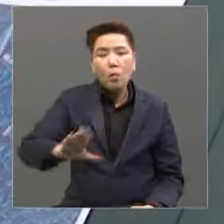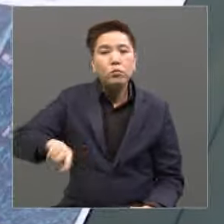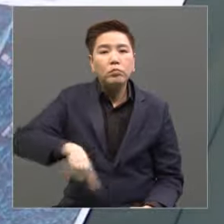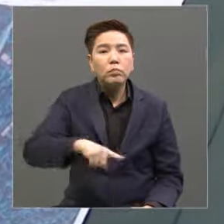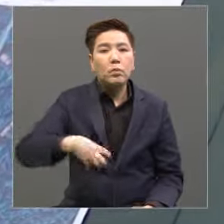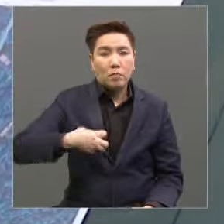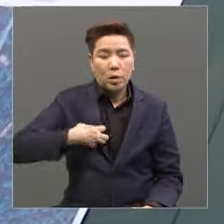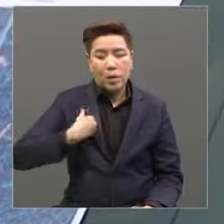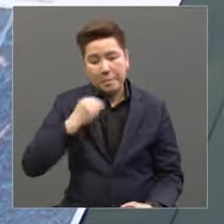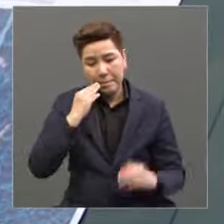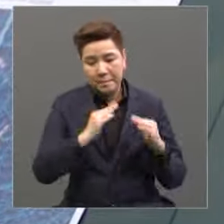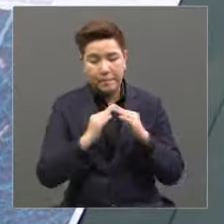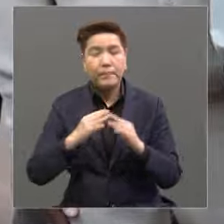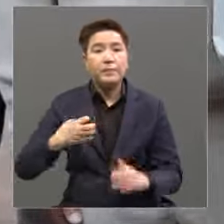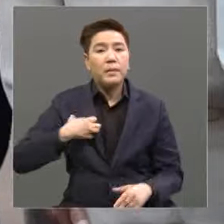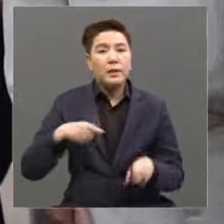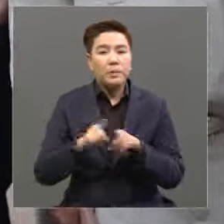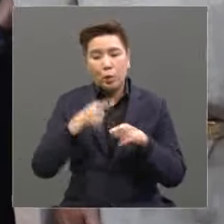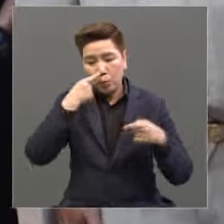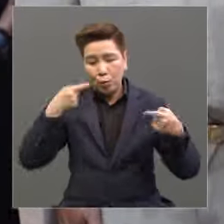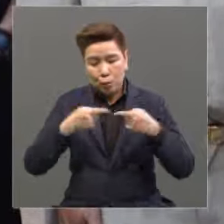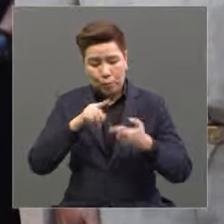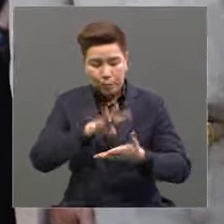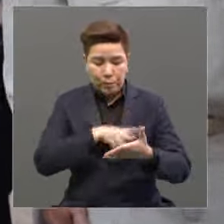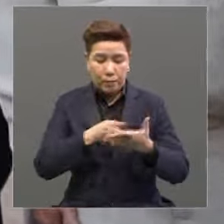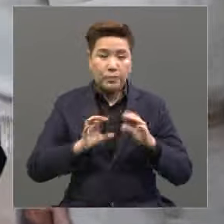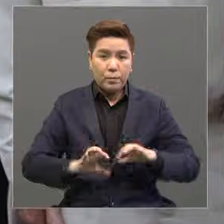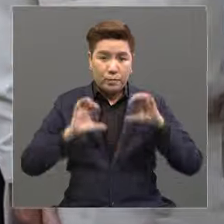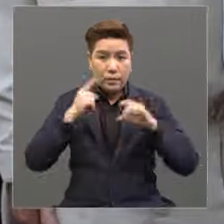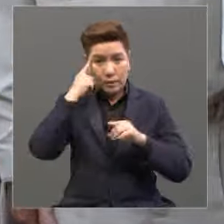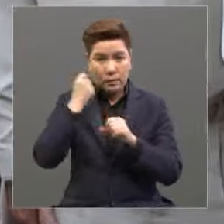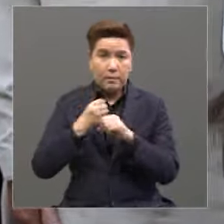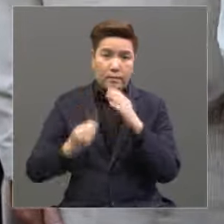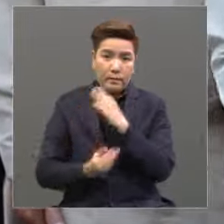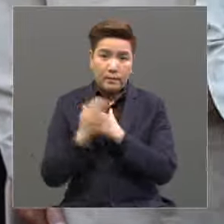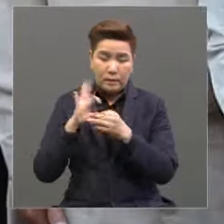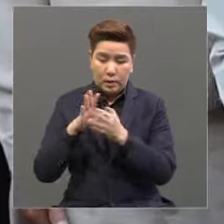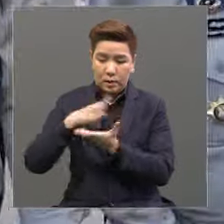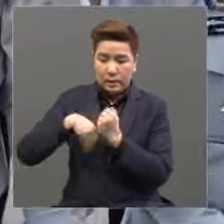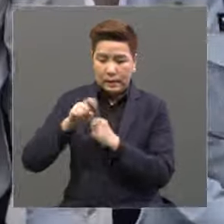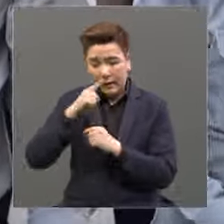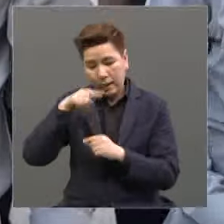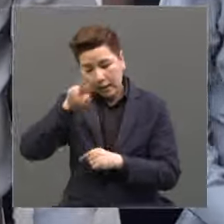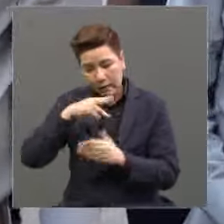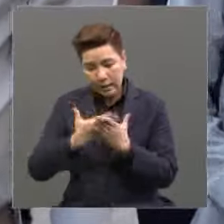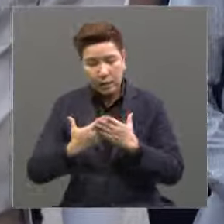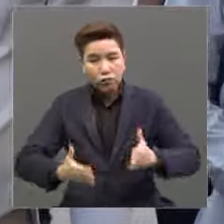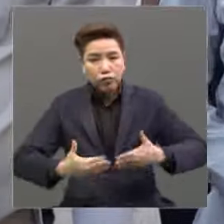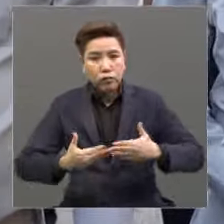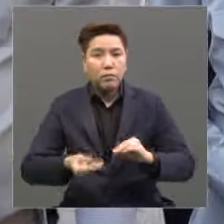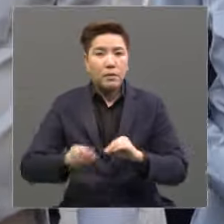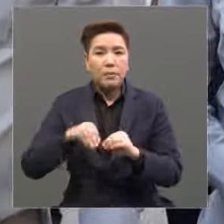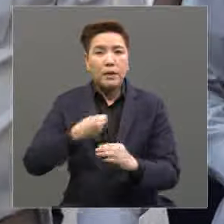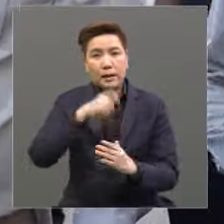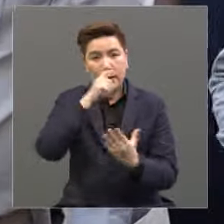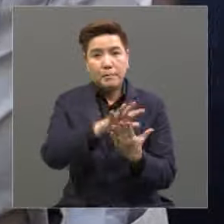ที่รวมถึงชาวบ้านด้วยซึ่งตรงกับนโยบายของรัฐบาลในการหาโอกาสทางเศรษฐกิจเพื่อหารายได้จากช่องทางใหม่ๆเข้